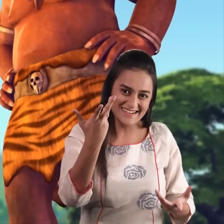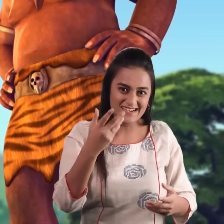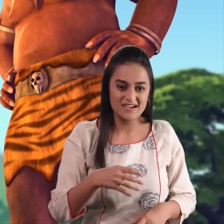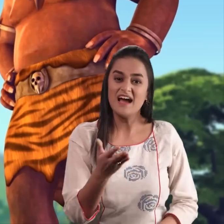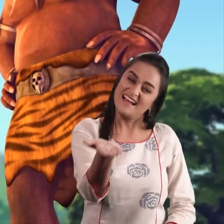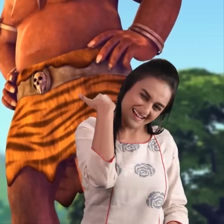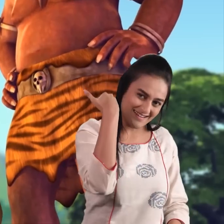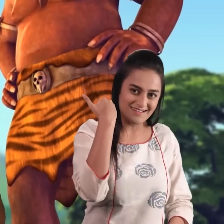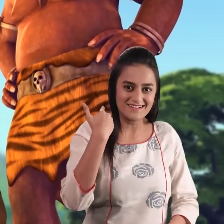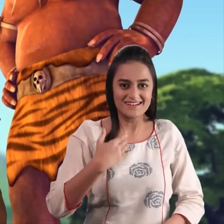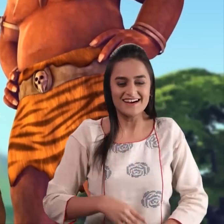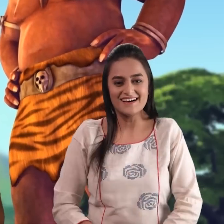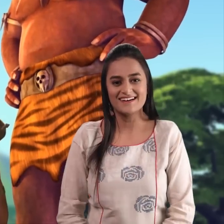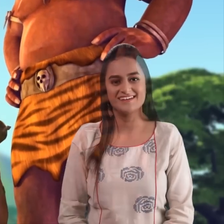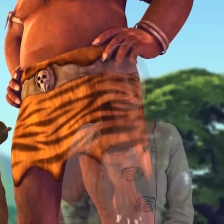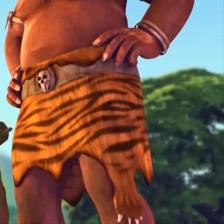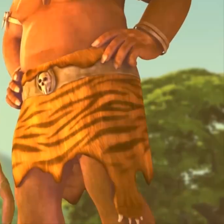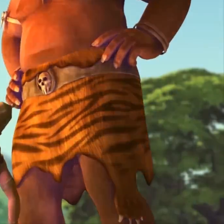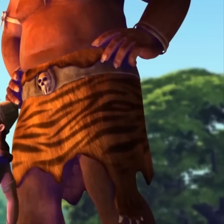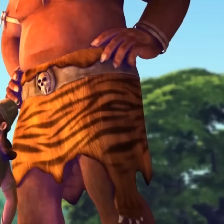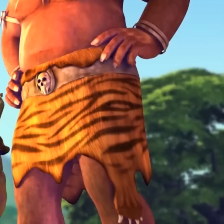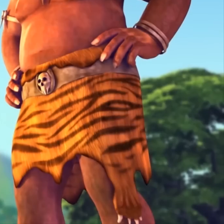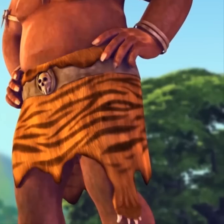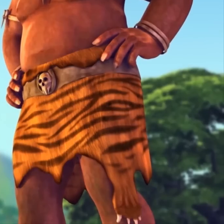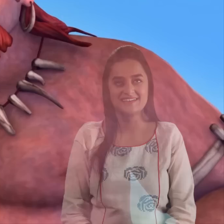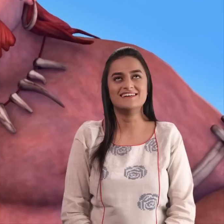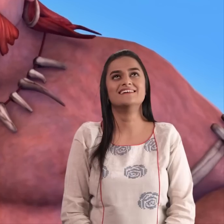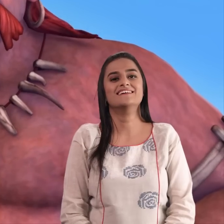प्रलंबसुर। वन की ओर चलो।